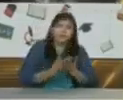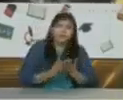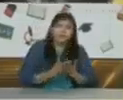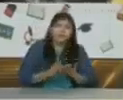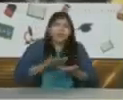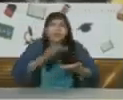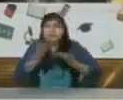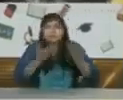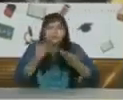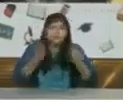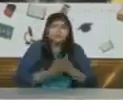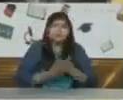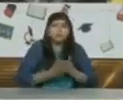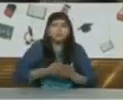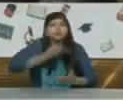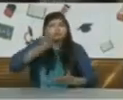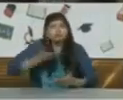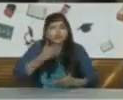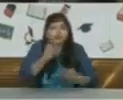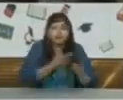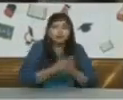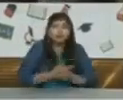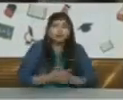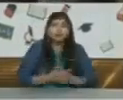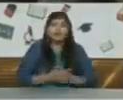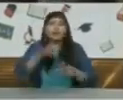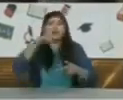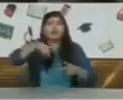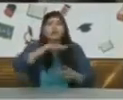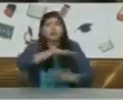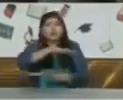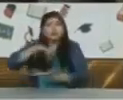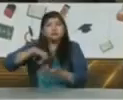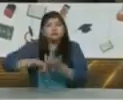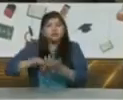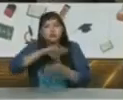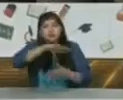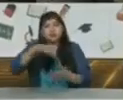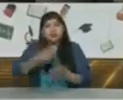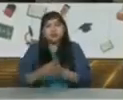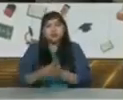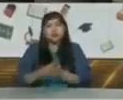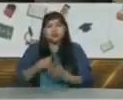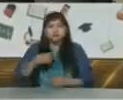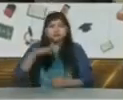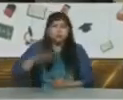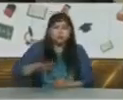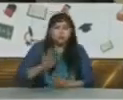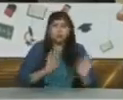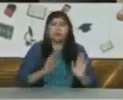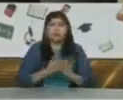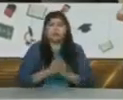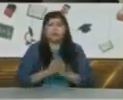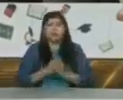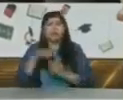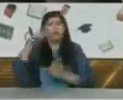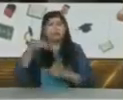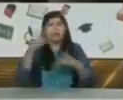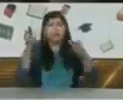करें, उनको गाइड करें। विद्यार्थियों को टोकने के बजाय